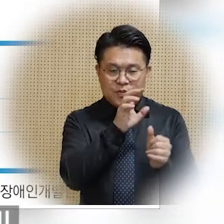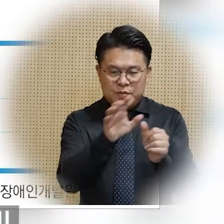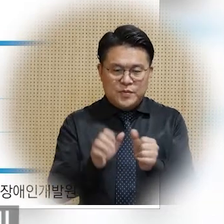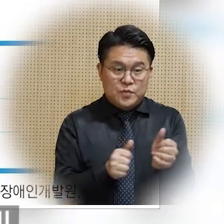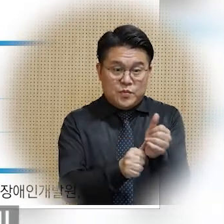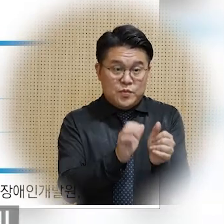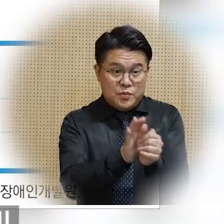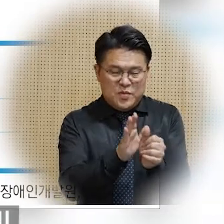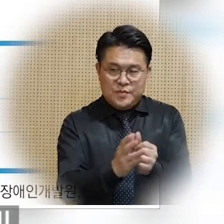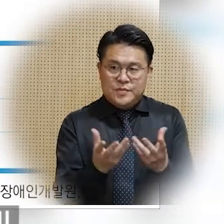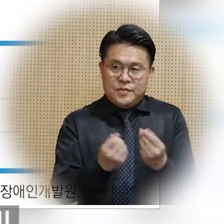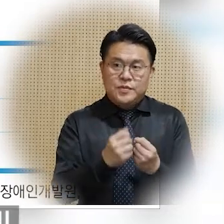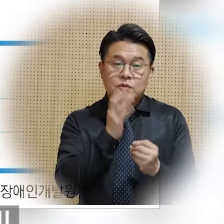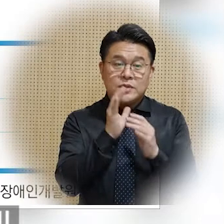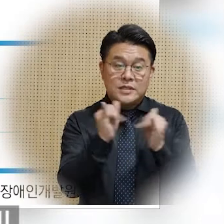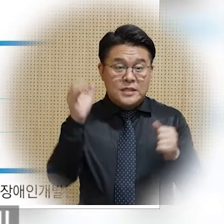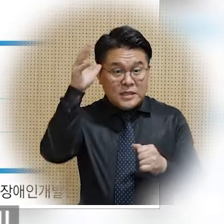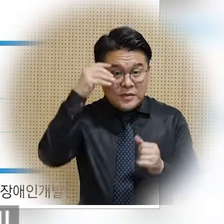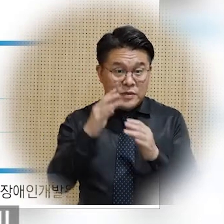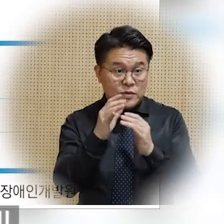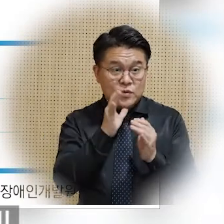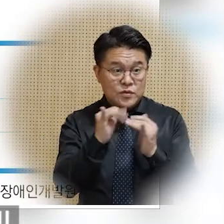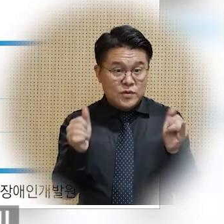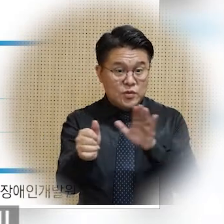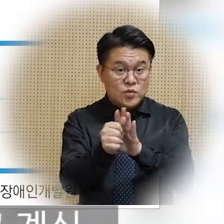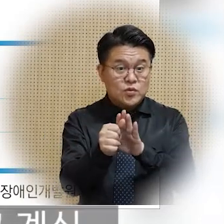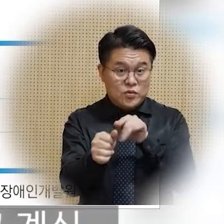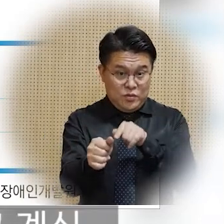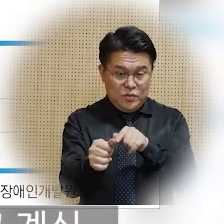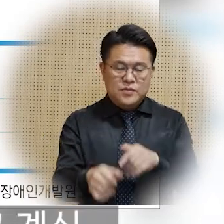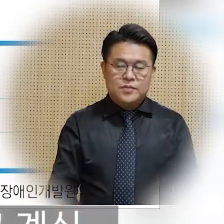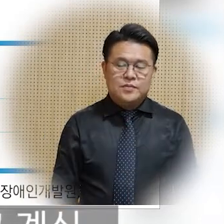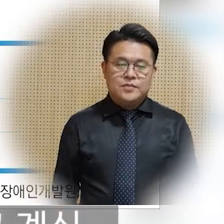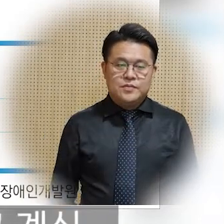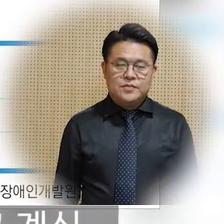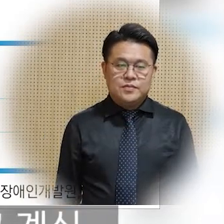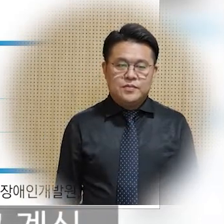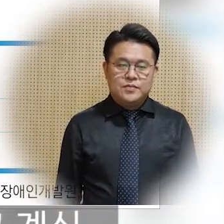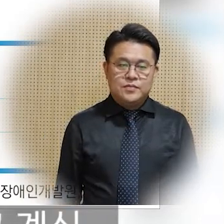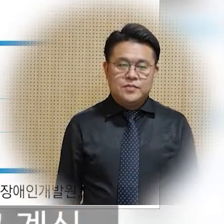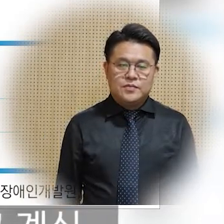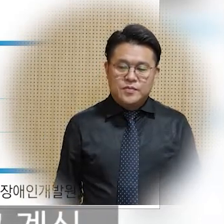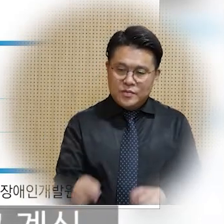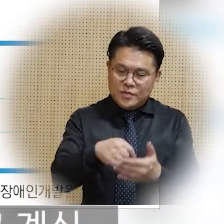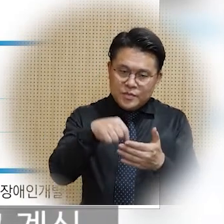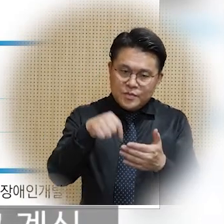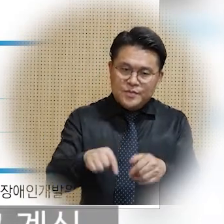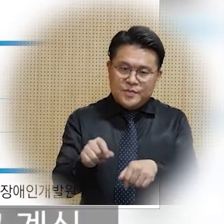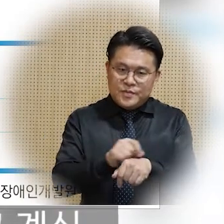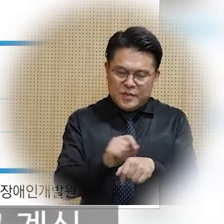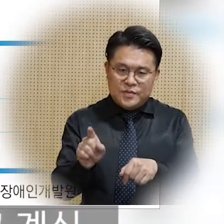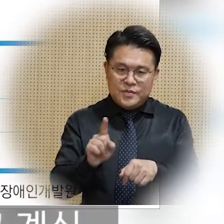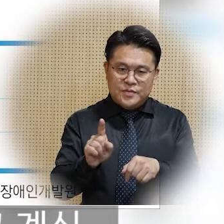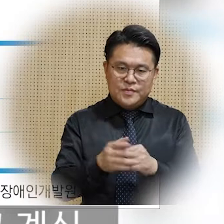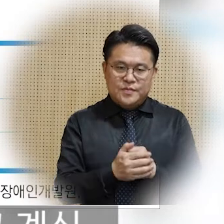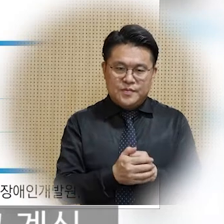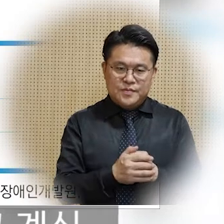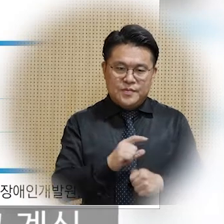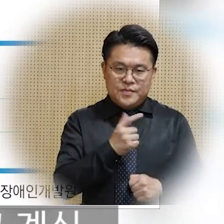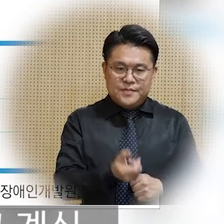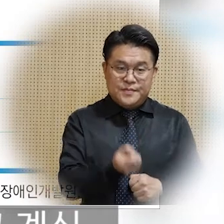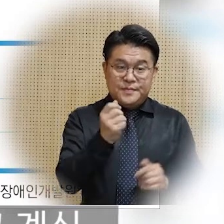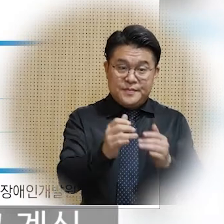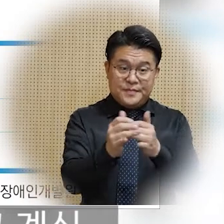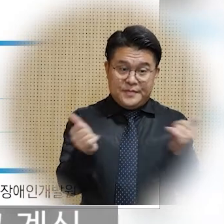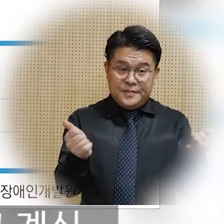치매 어르신분들 그 도와드리는 직무인데, 그 분들 중에서도 특히나 이제 요양보호사 자격증을 취득하고